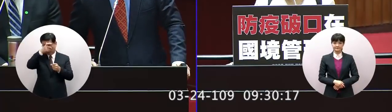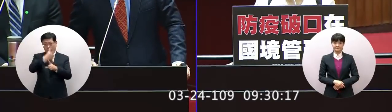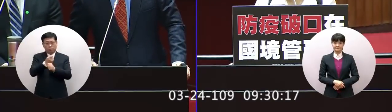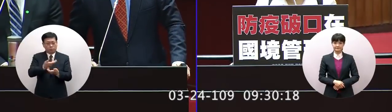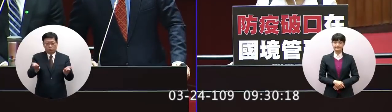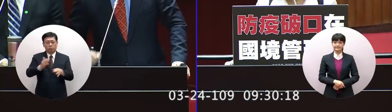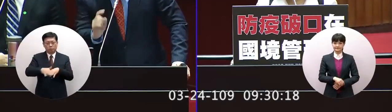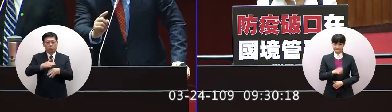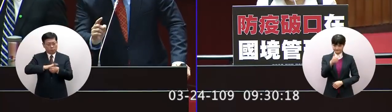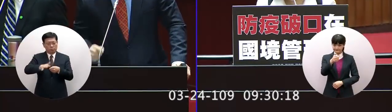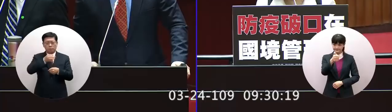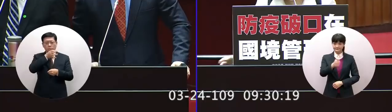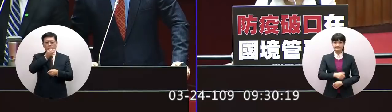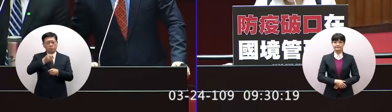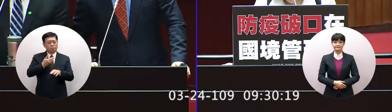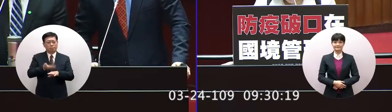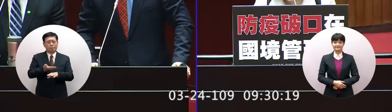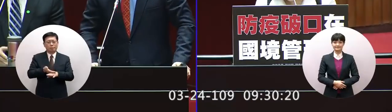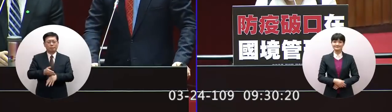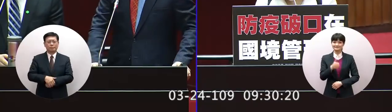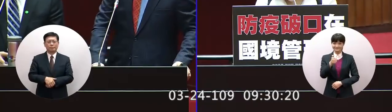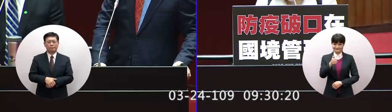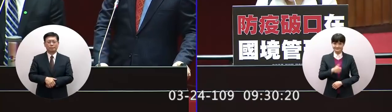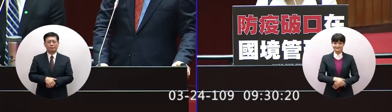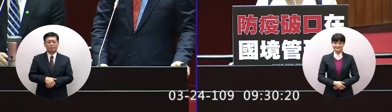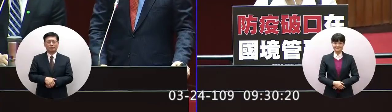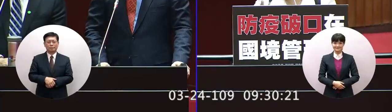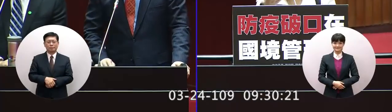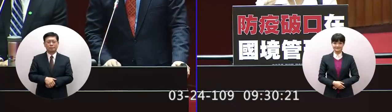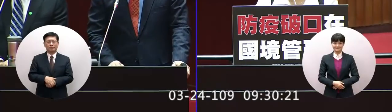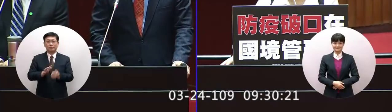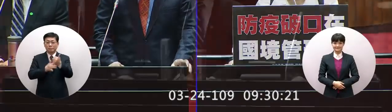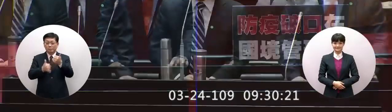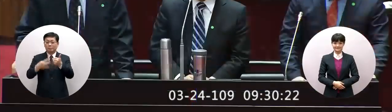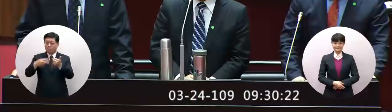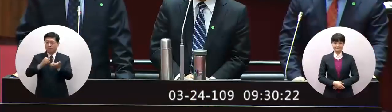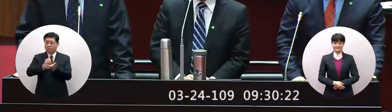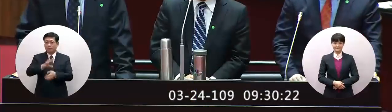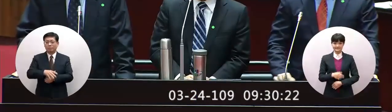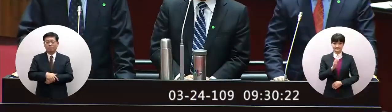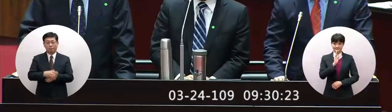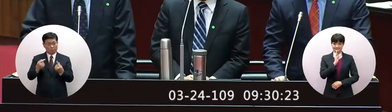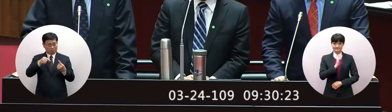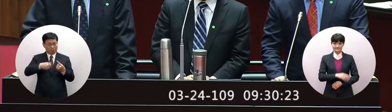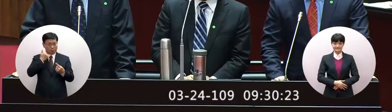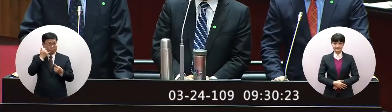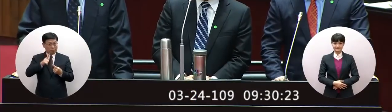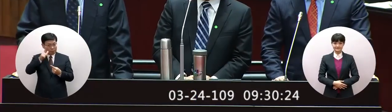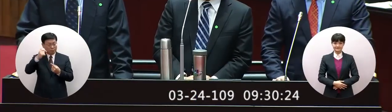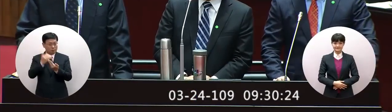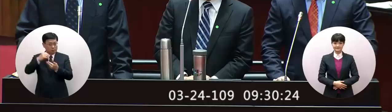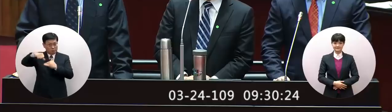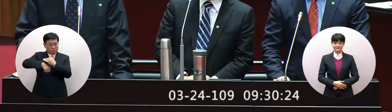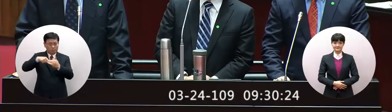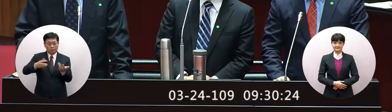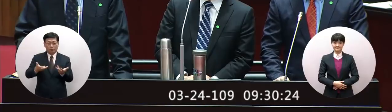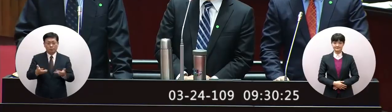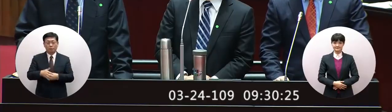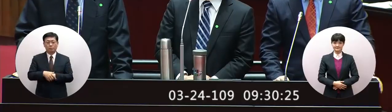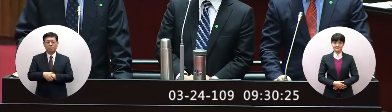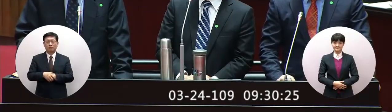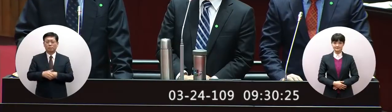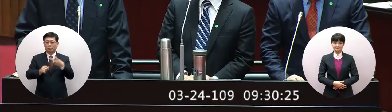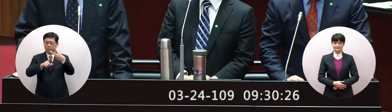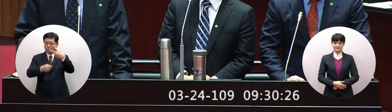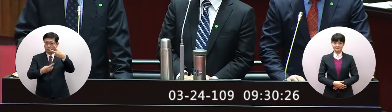心。 好，感谢。 你放心哈。 好，委员特别跟您报告有关这个海上偷渡的这些啊，其实